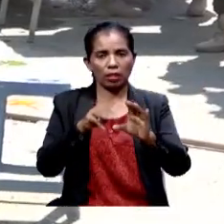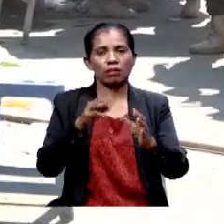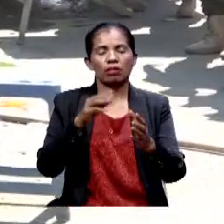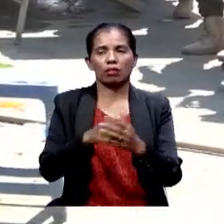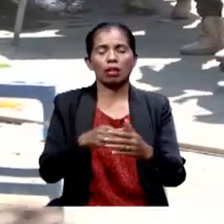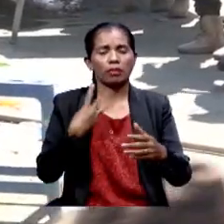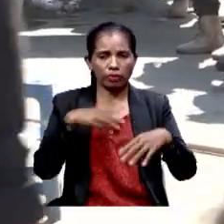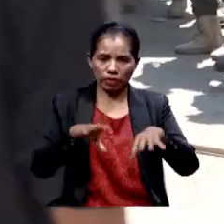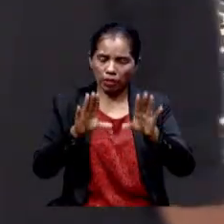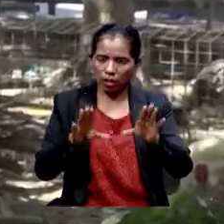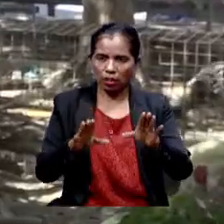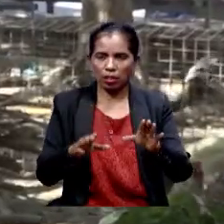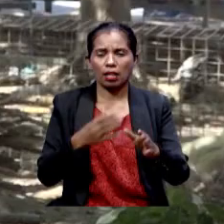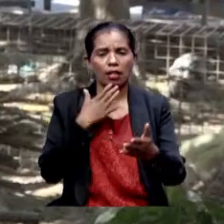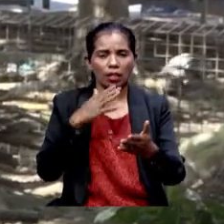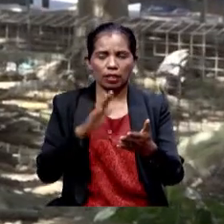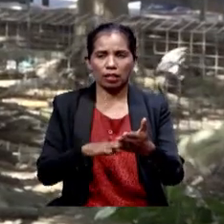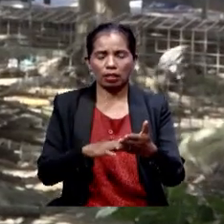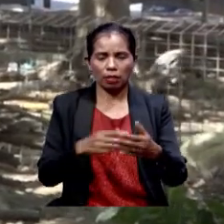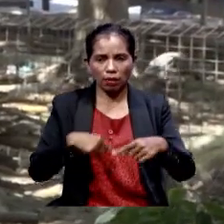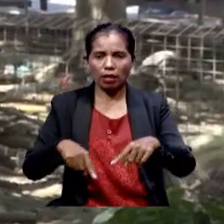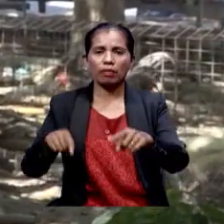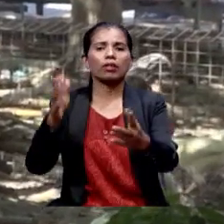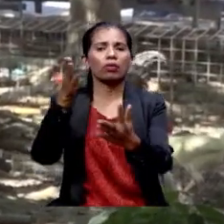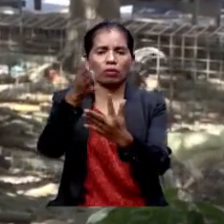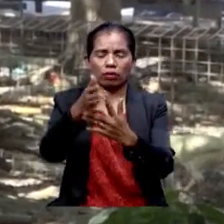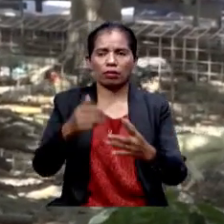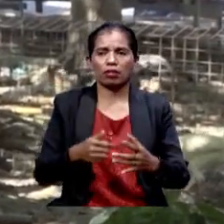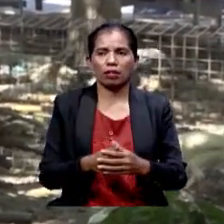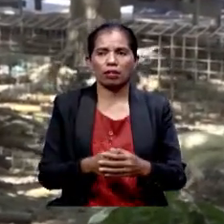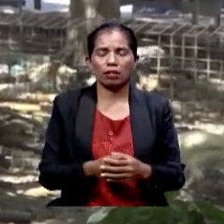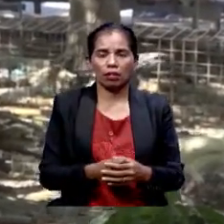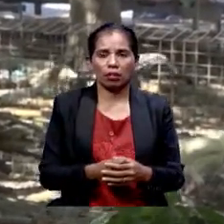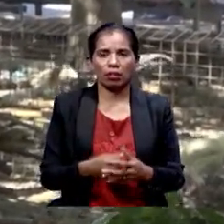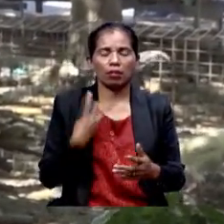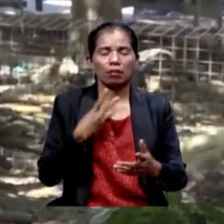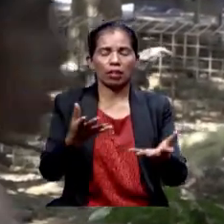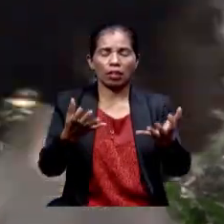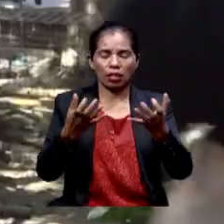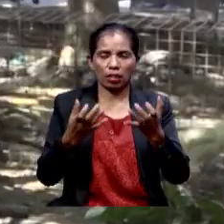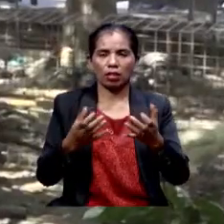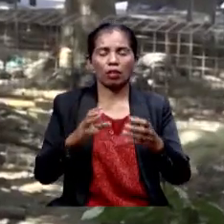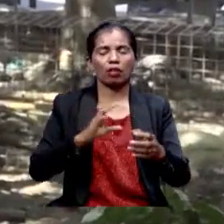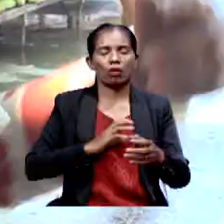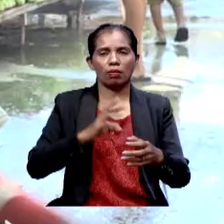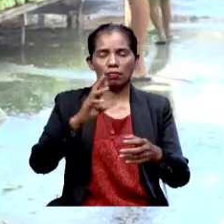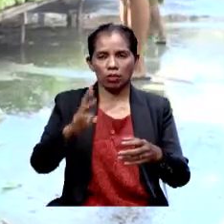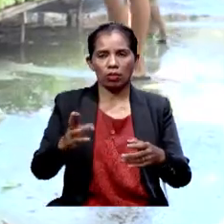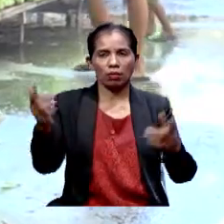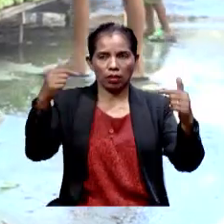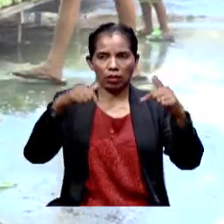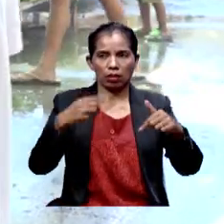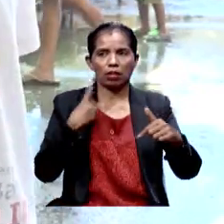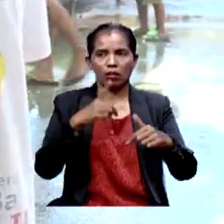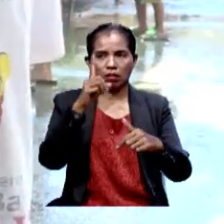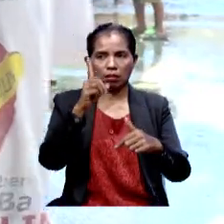de merkaru lan rona la diak na fat na gor am ba fali kotuk ne ba. Ami hakara ka lem loy ku be ku moro kampo baru tama hutu mai. Posa mesak